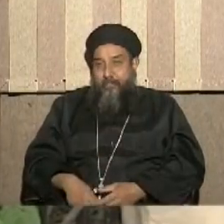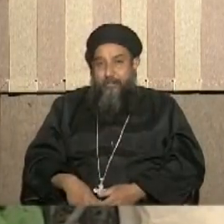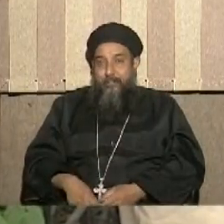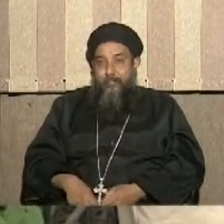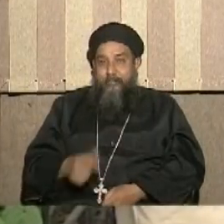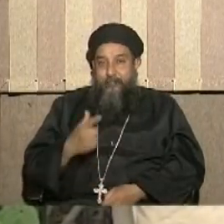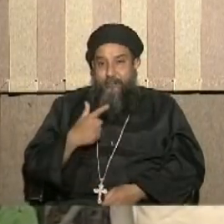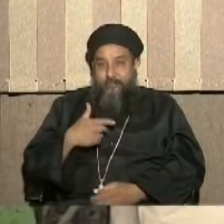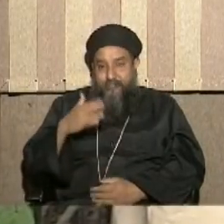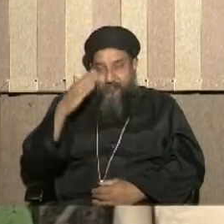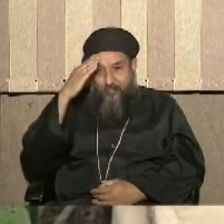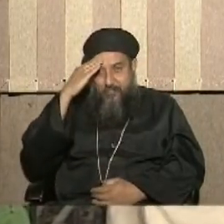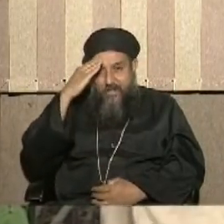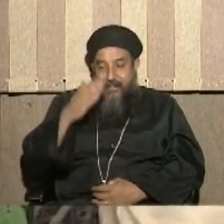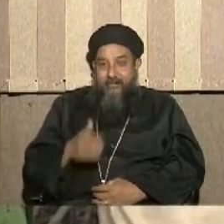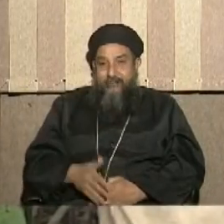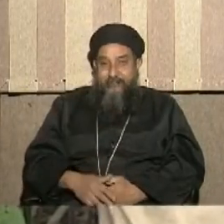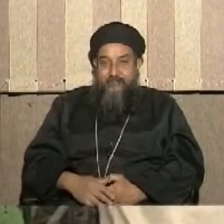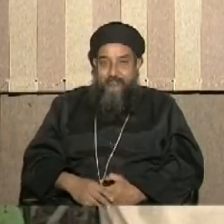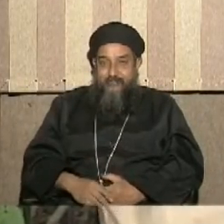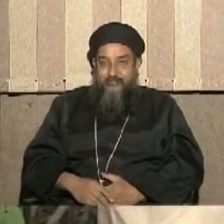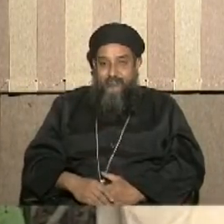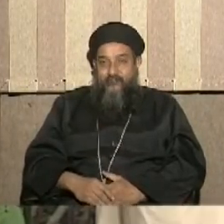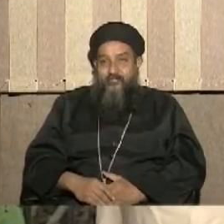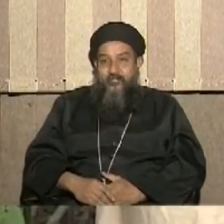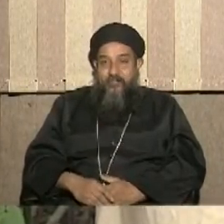محبة ملك